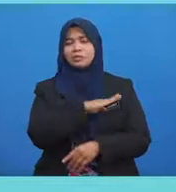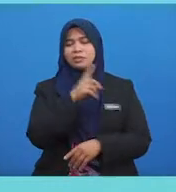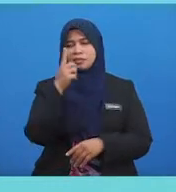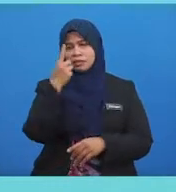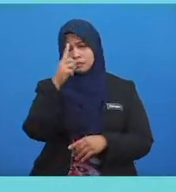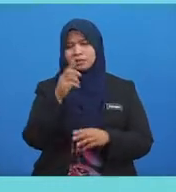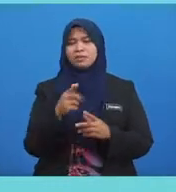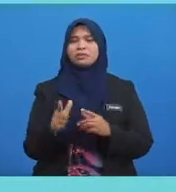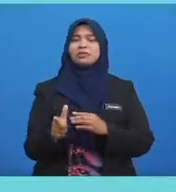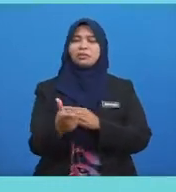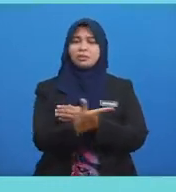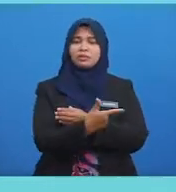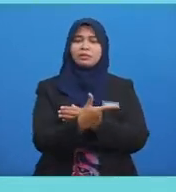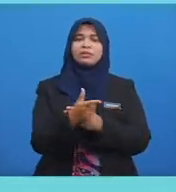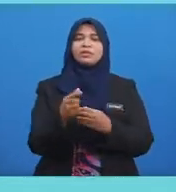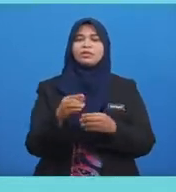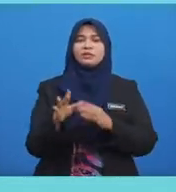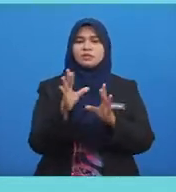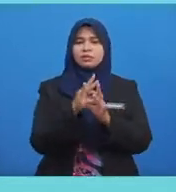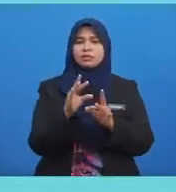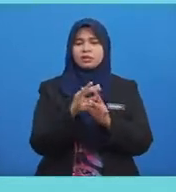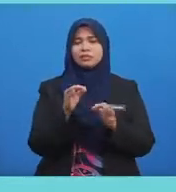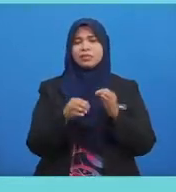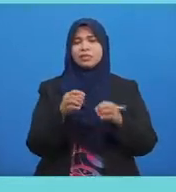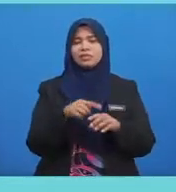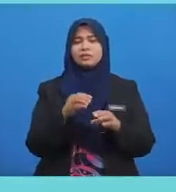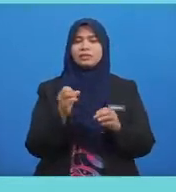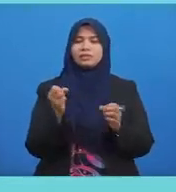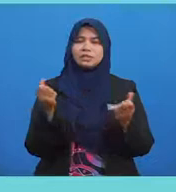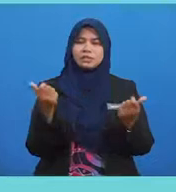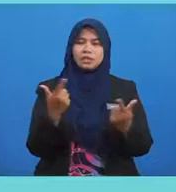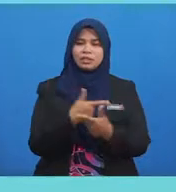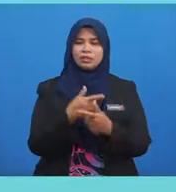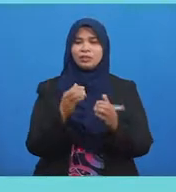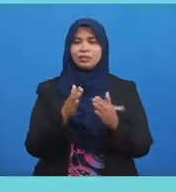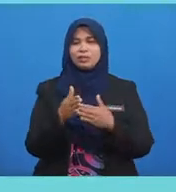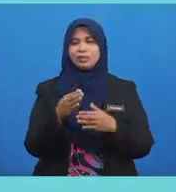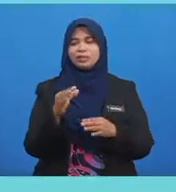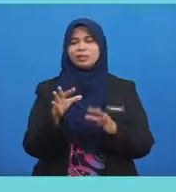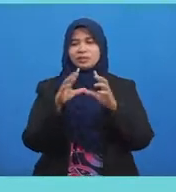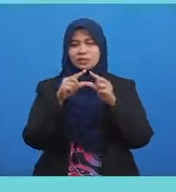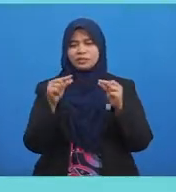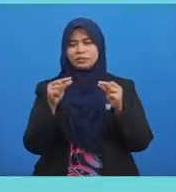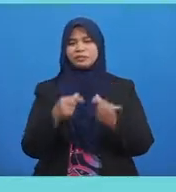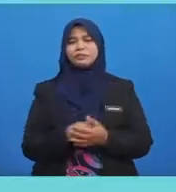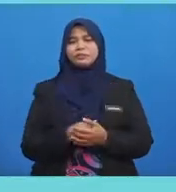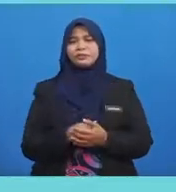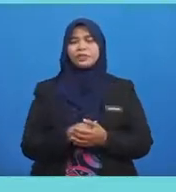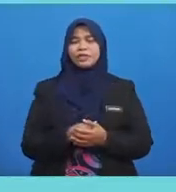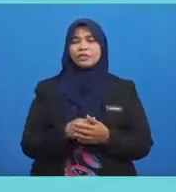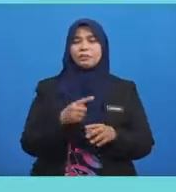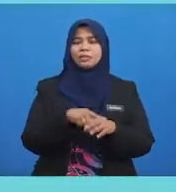untuk melindungi Sarawak sekiranya diserang oleh Jepun. Zaman pendudukan Jepun